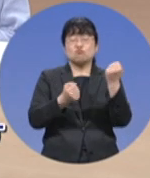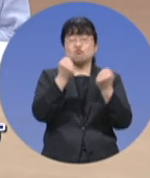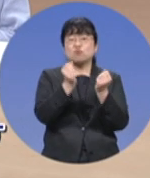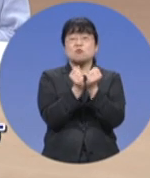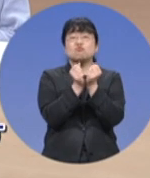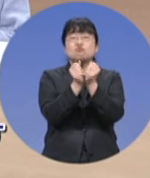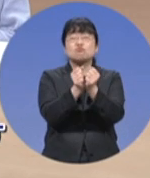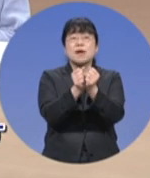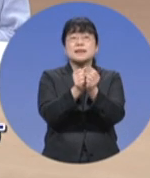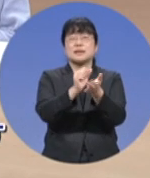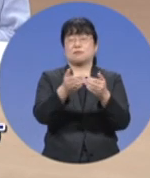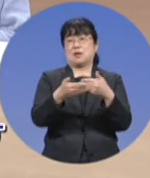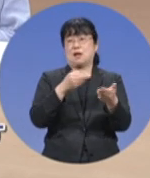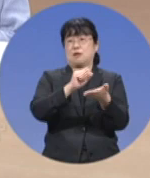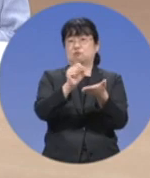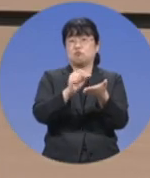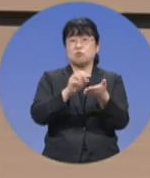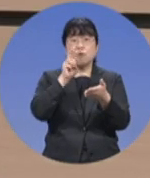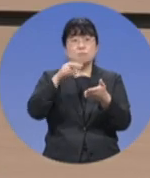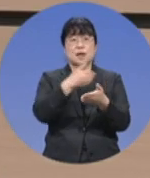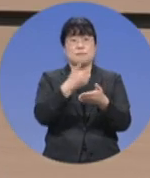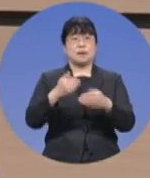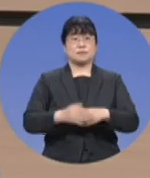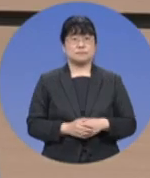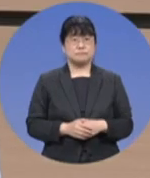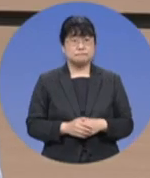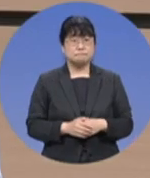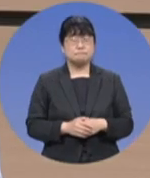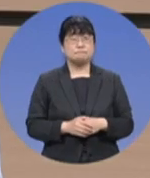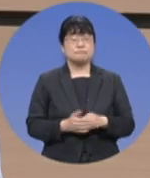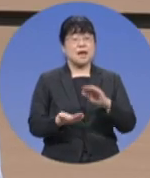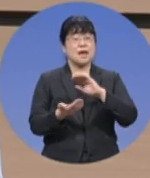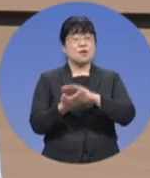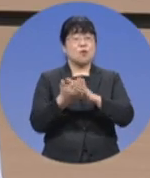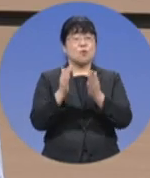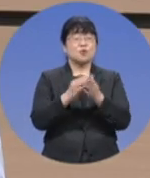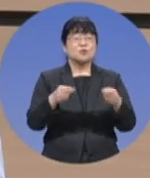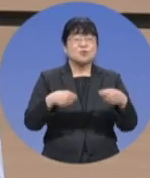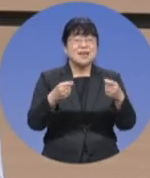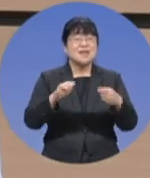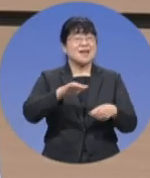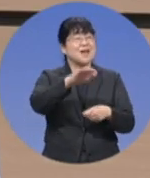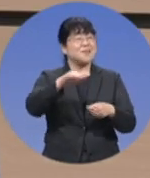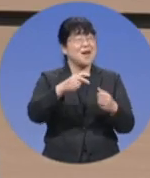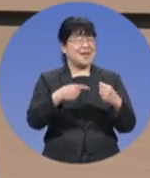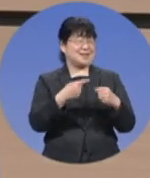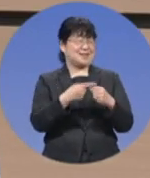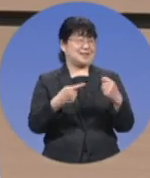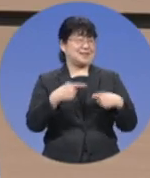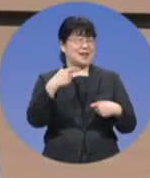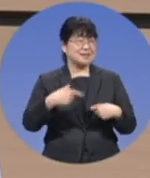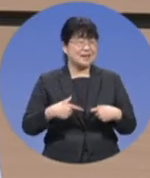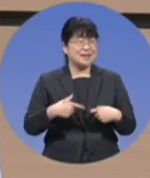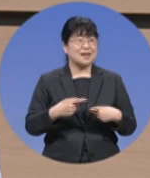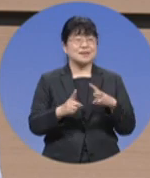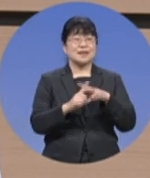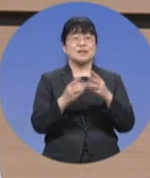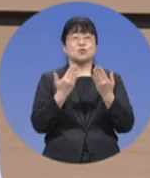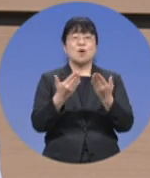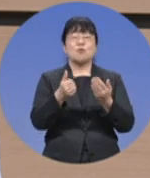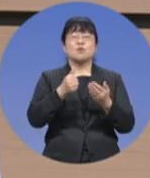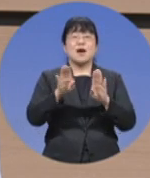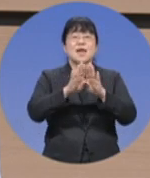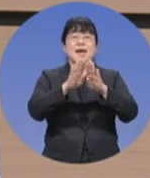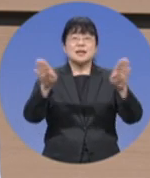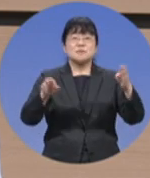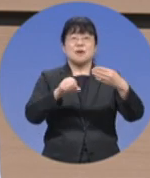刑者の手記を見ることができます。 幼稚園を巣立った可愛い1年生たちが小学校に通い